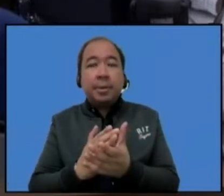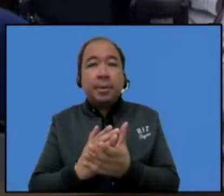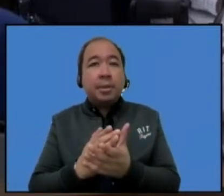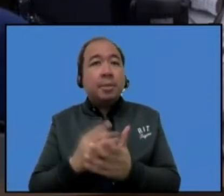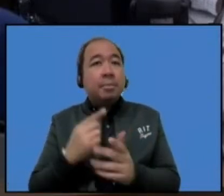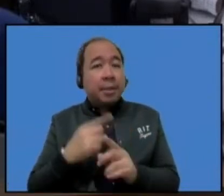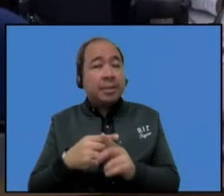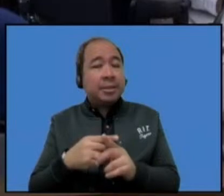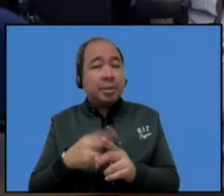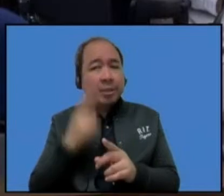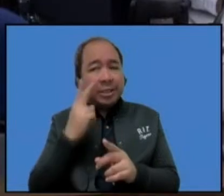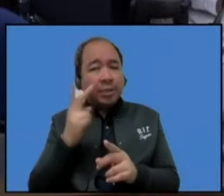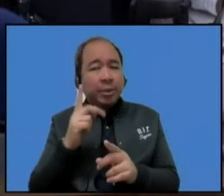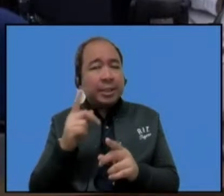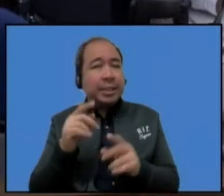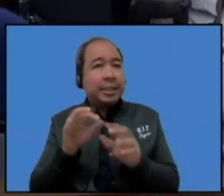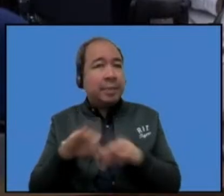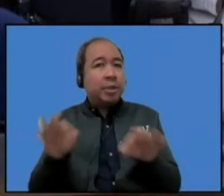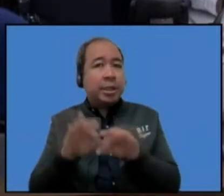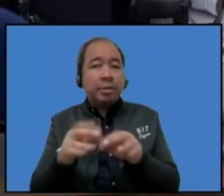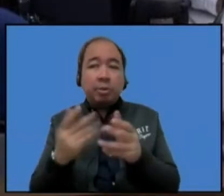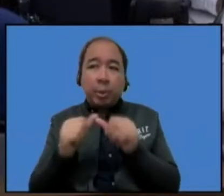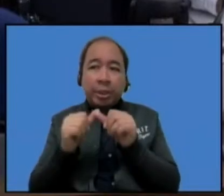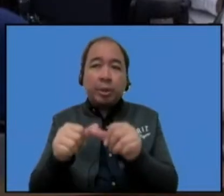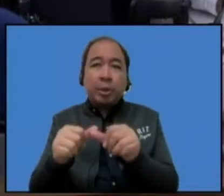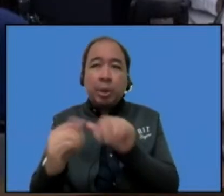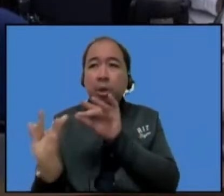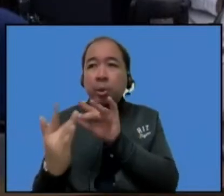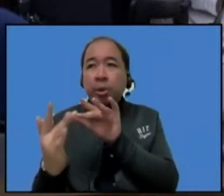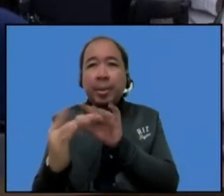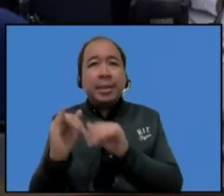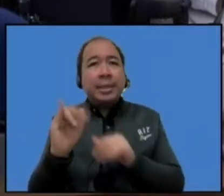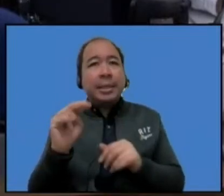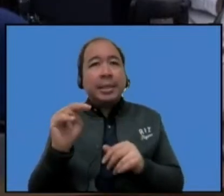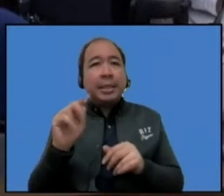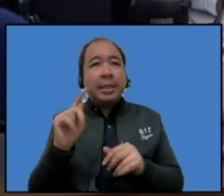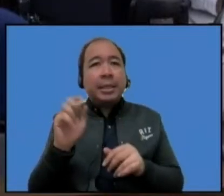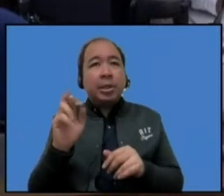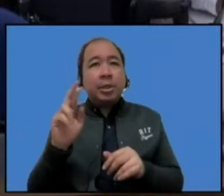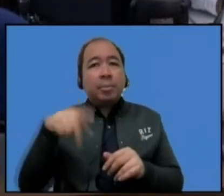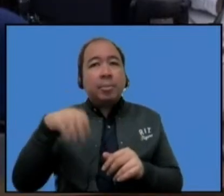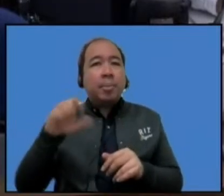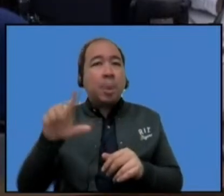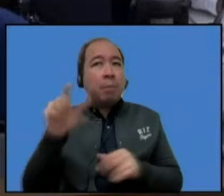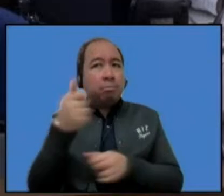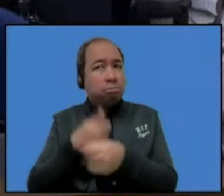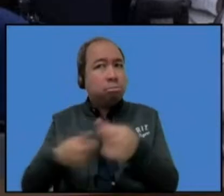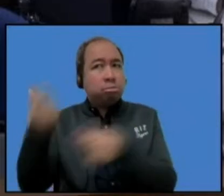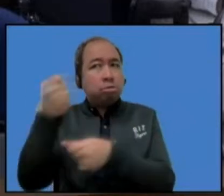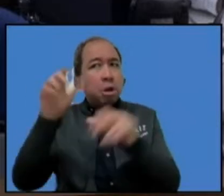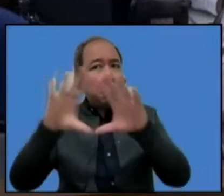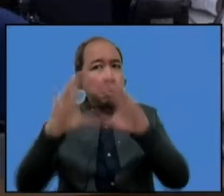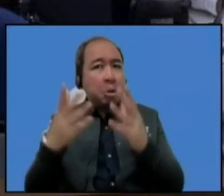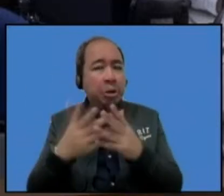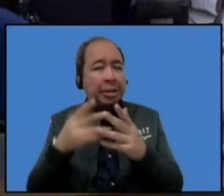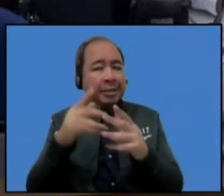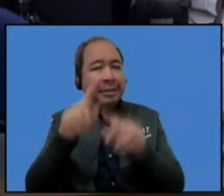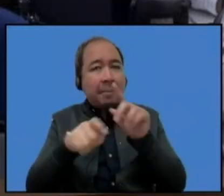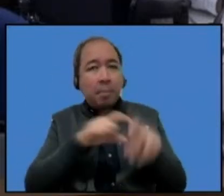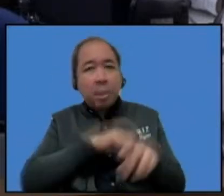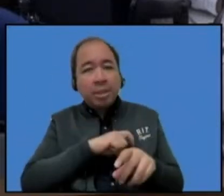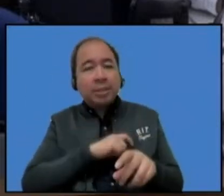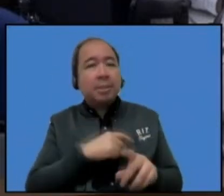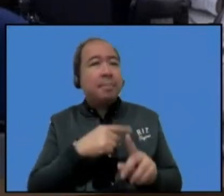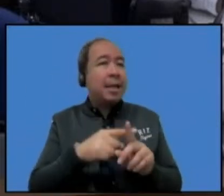际组织以及有关国家的移民执法部门的沟通联系。 加强在互通情报信